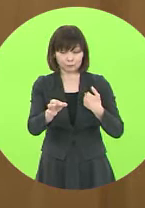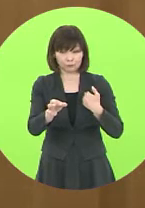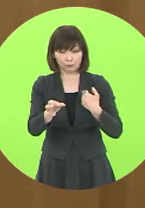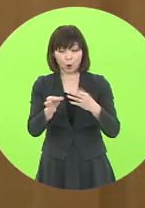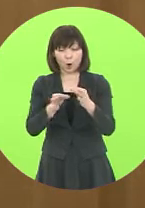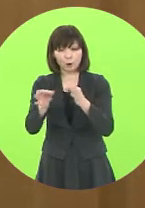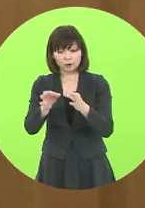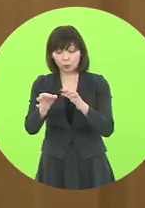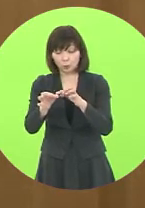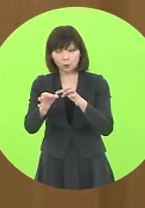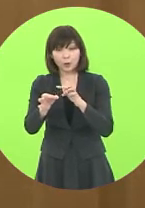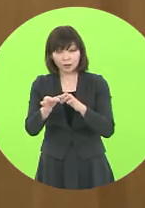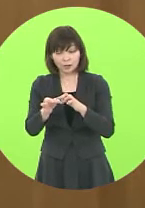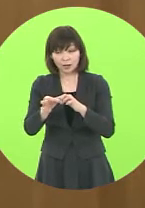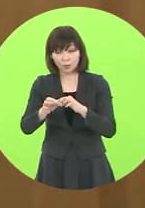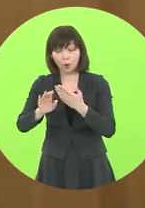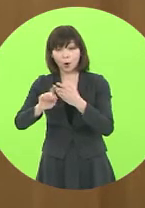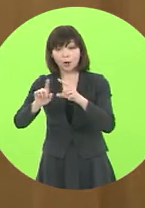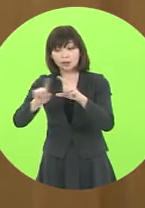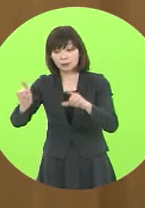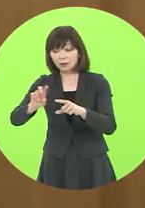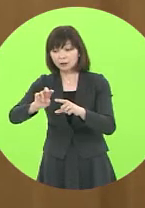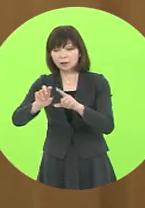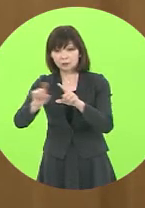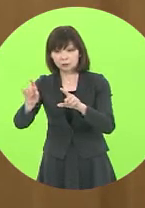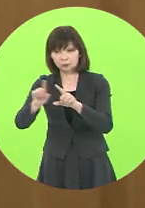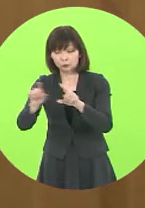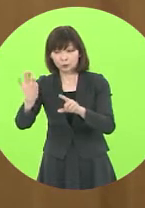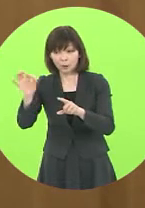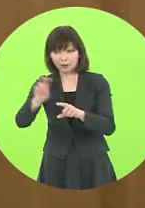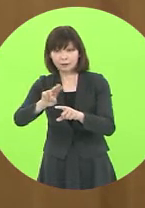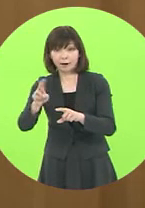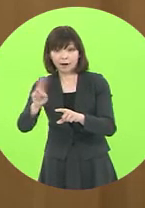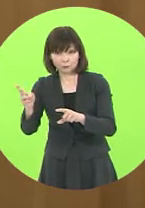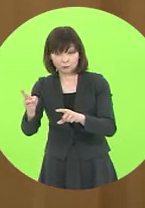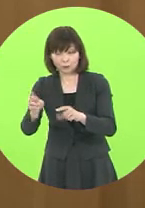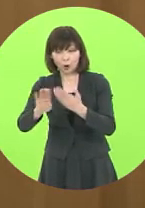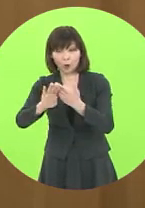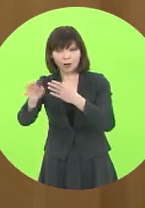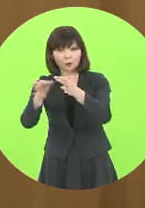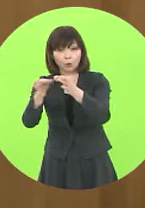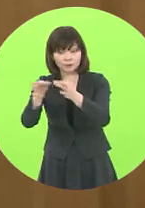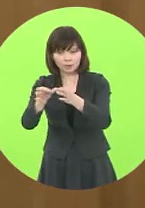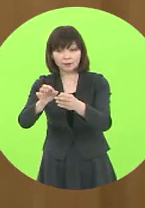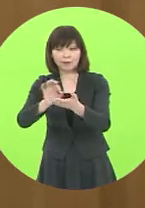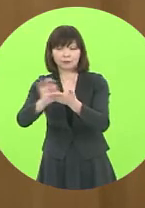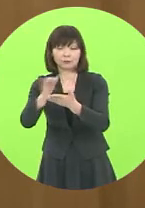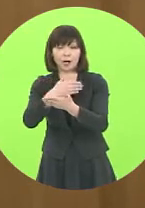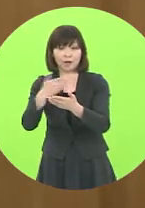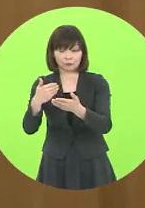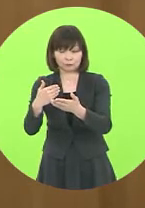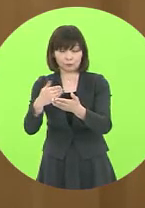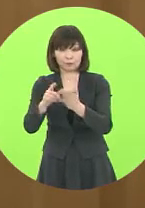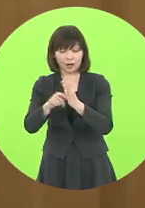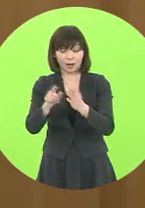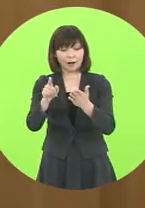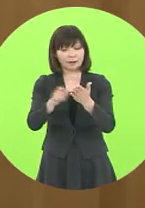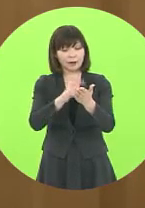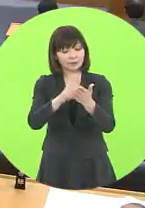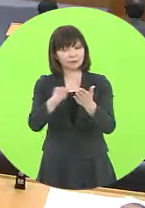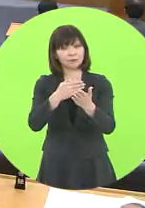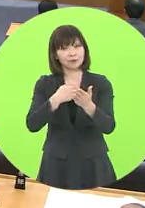方々が自由に換金でき、また別の商店で使用できるようにすれば、先ほど述べた課題も解決できるのではないで